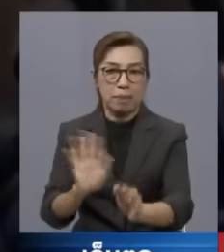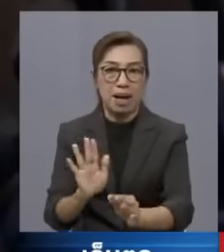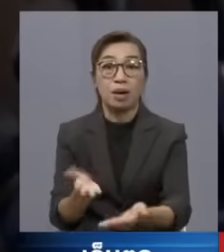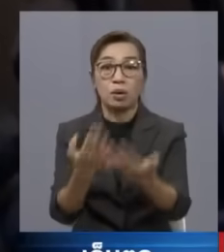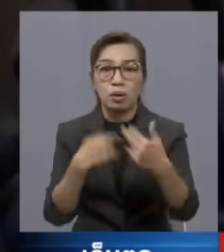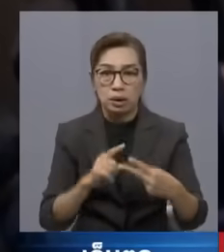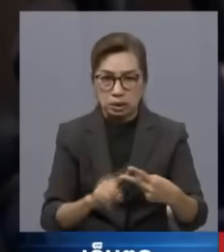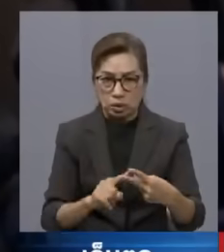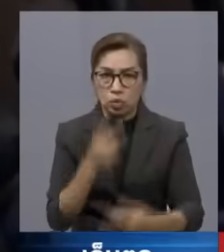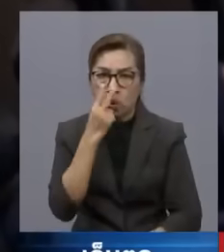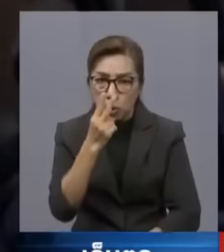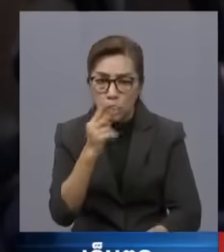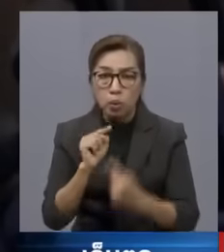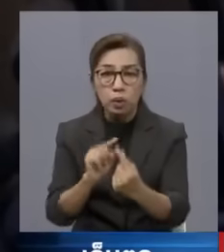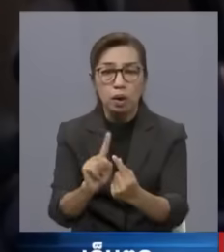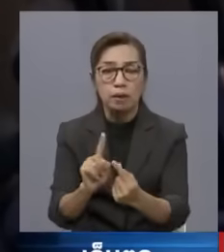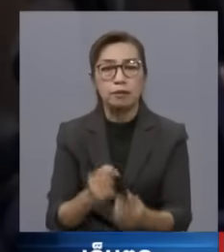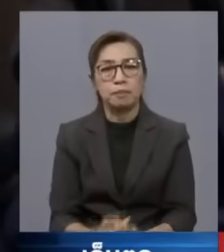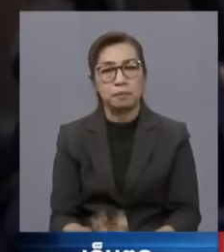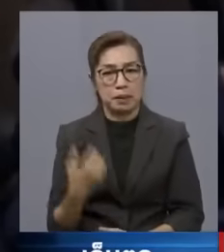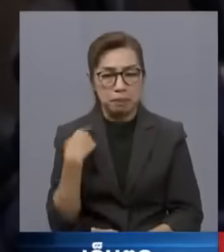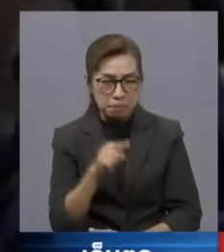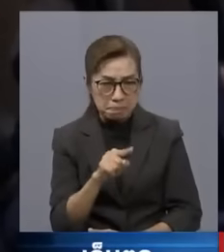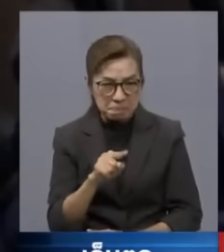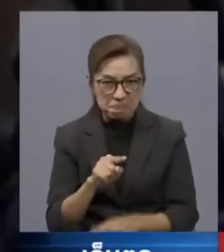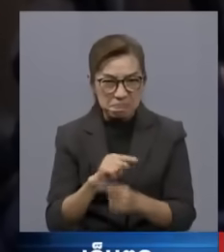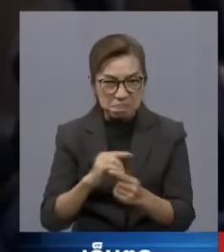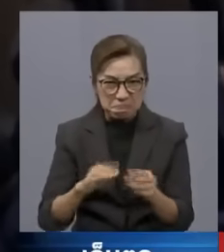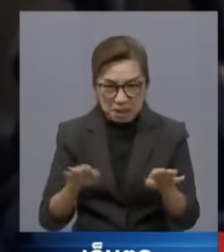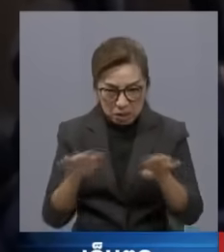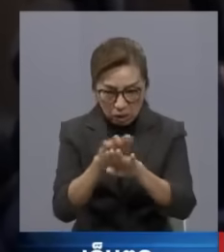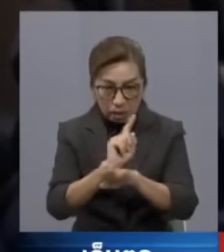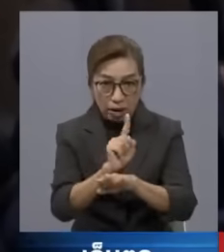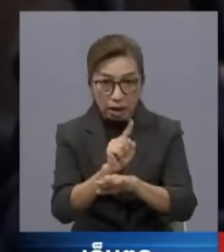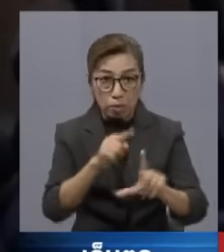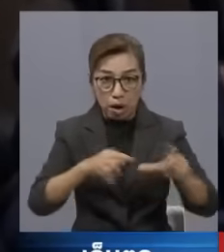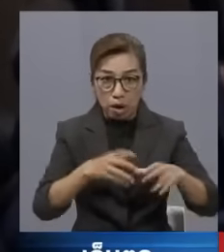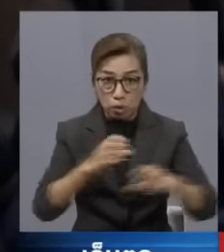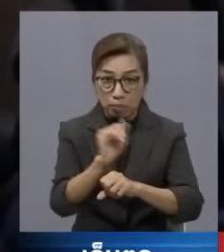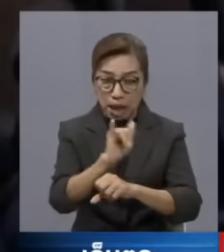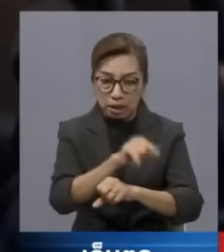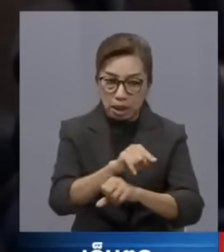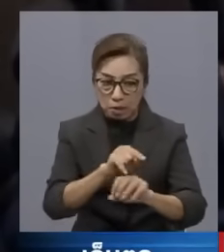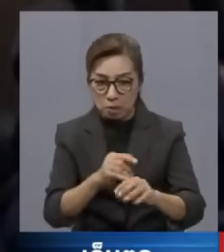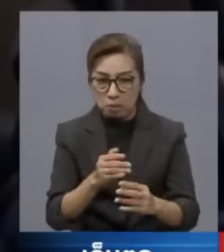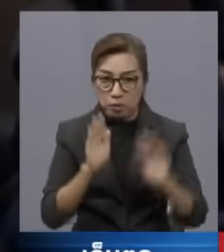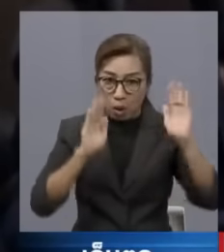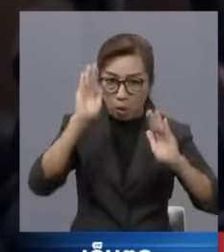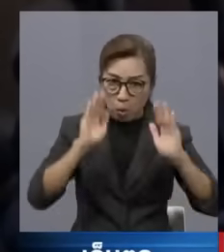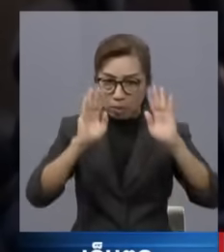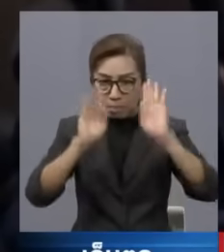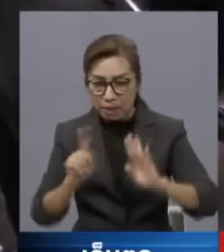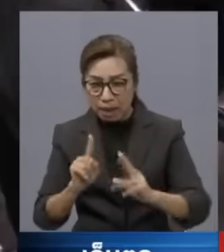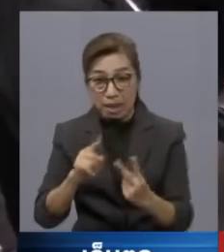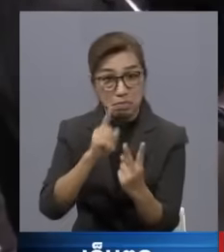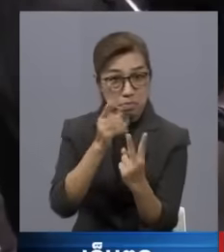หนึ่งนะฮะที่ชวนไปพิจารณากันก็คือมันซ้อนกันอยู่ว่าก้าวไกลยังไม่เคาะนะว่าเขาจะโหวตแบบไหนคือจะ